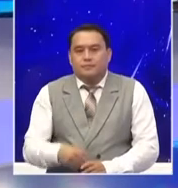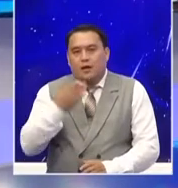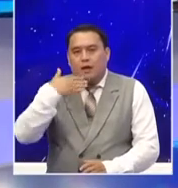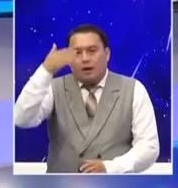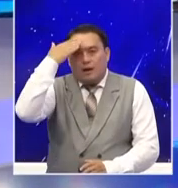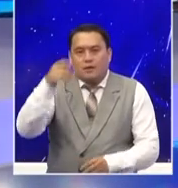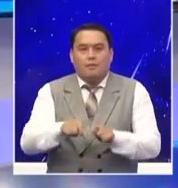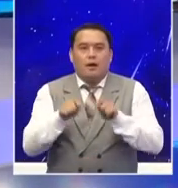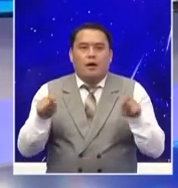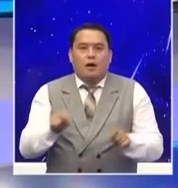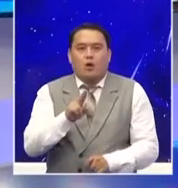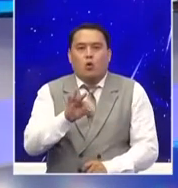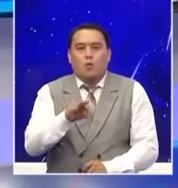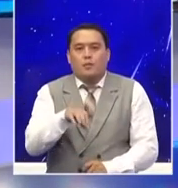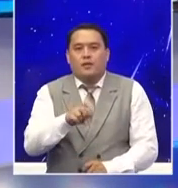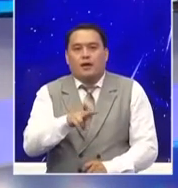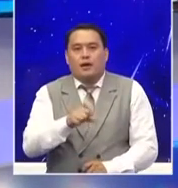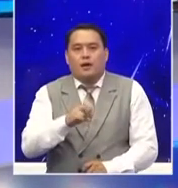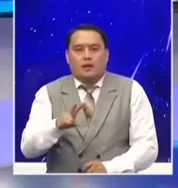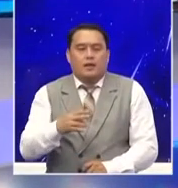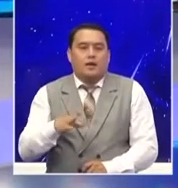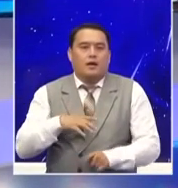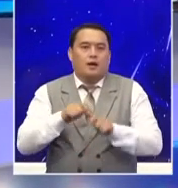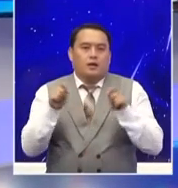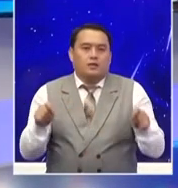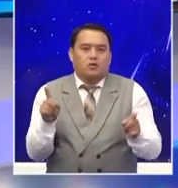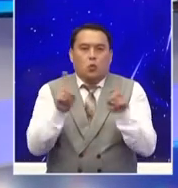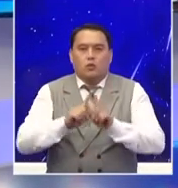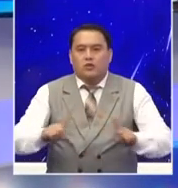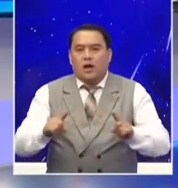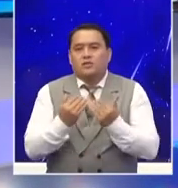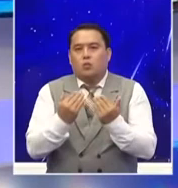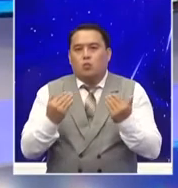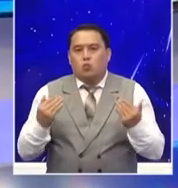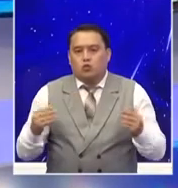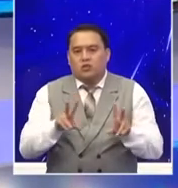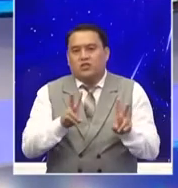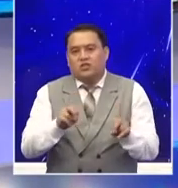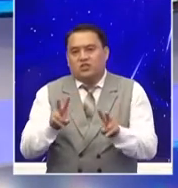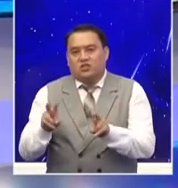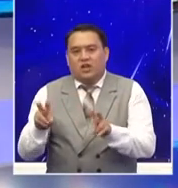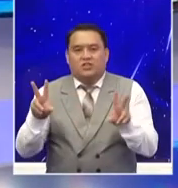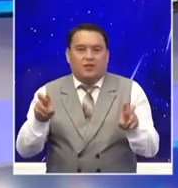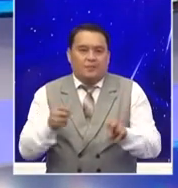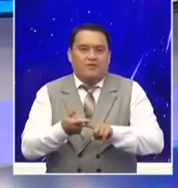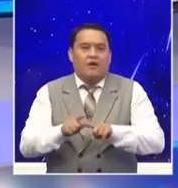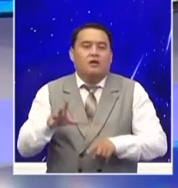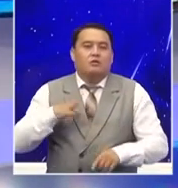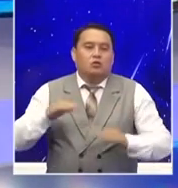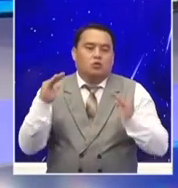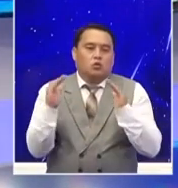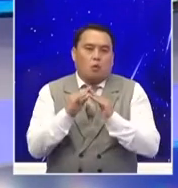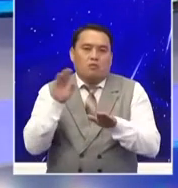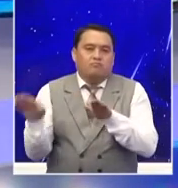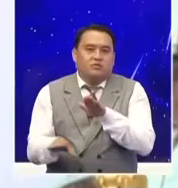Этим летом в Копенгагене открылся один из самых уникальных музеев мира – музей счастья. Он расположен в небольшом подвале одного из домов тихой